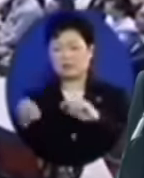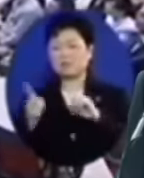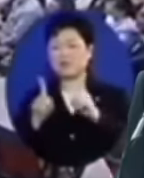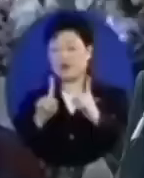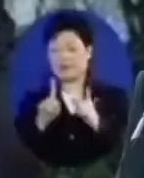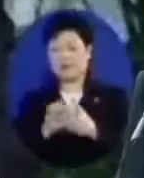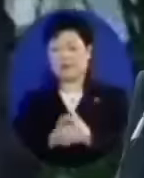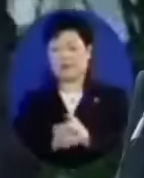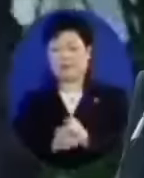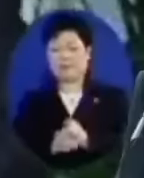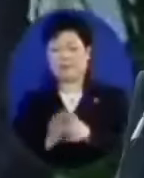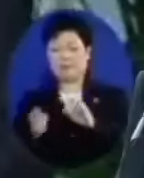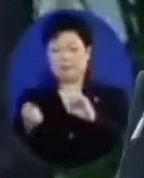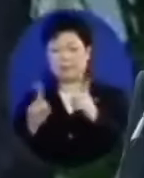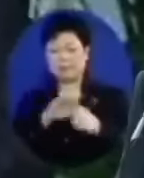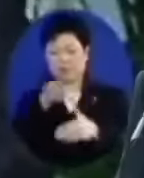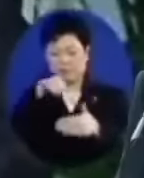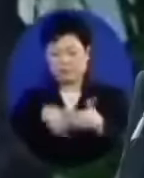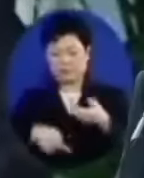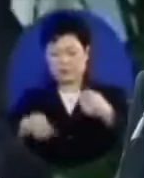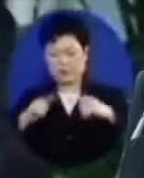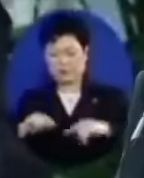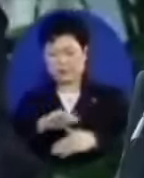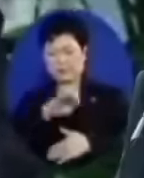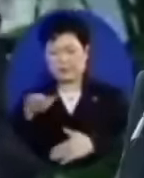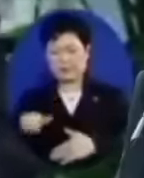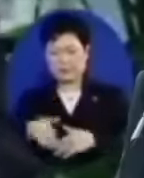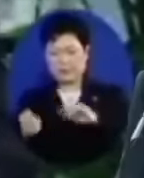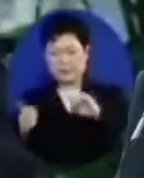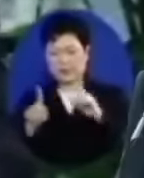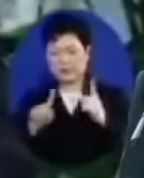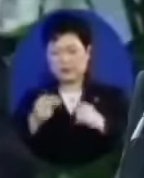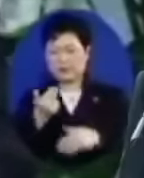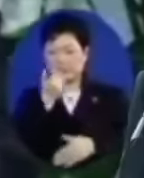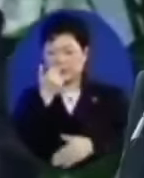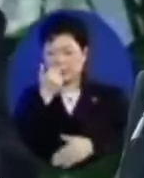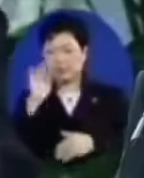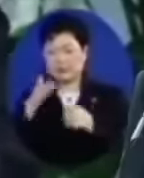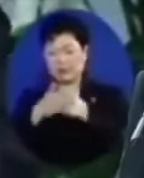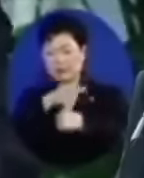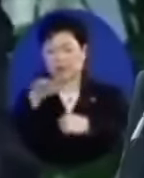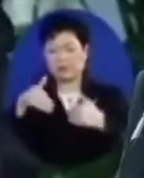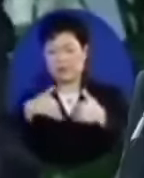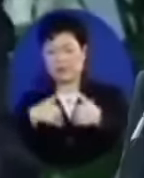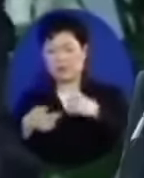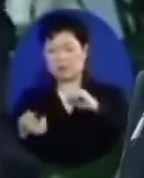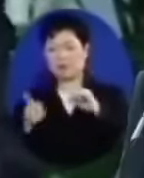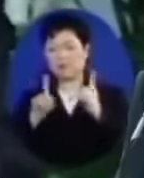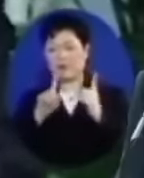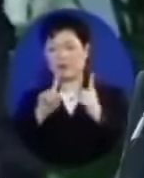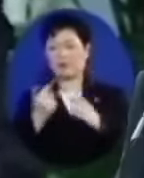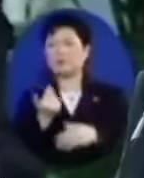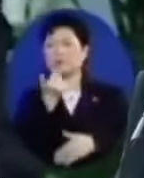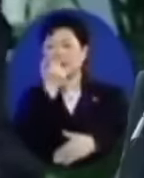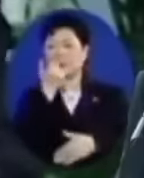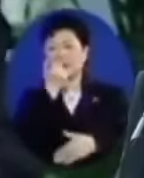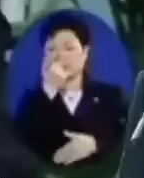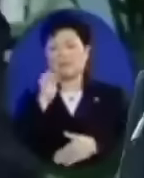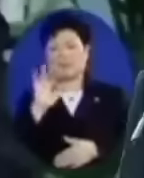부활이요 그 부활이 우리 속에 들어와서 우리를 살려서 생명이 되니 우리에게는 부활이요 생명인